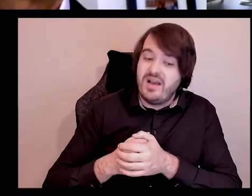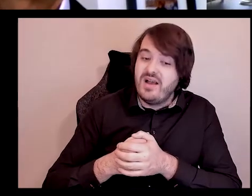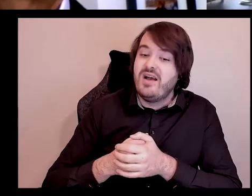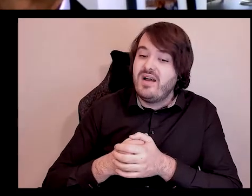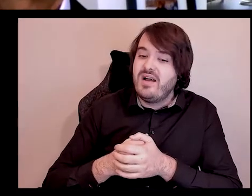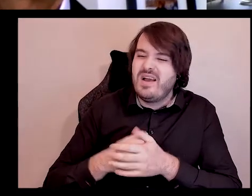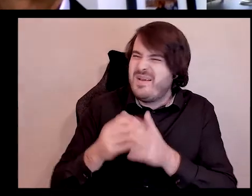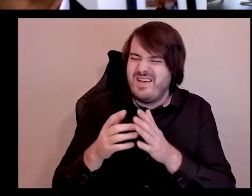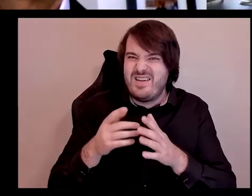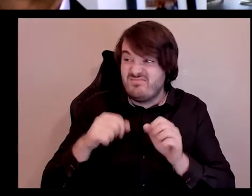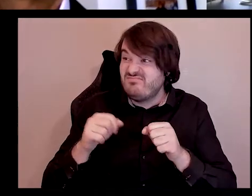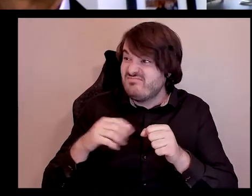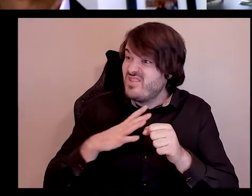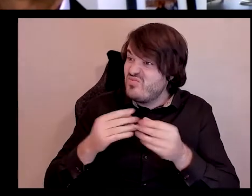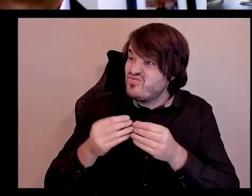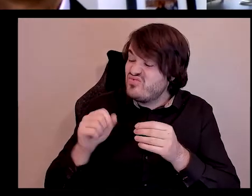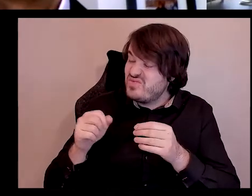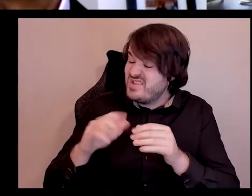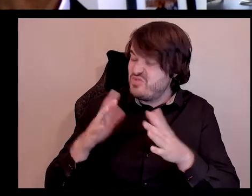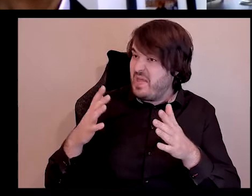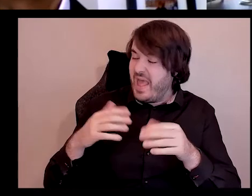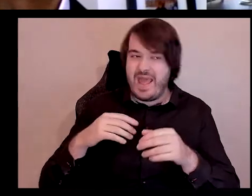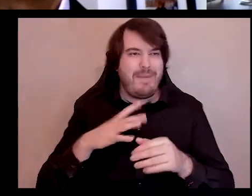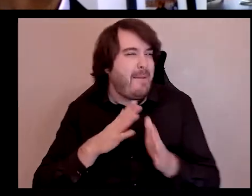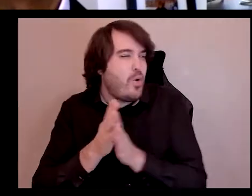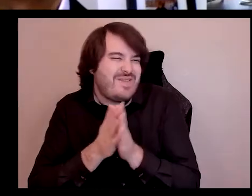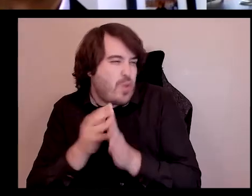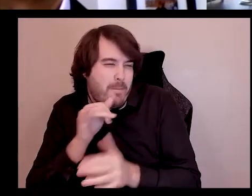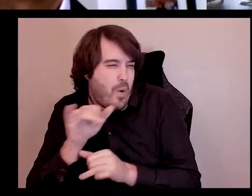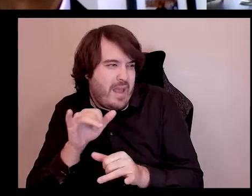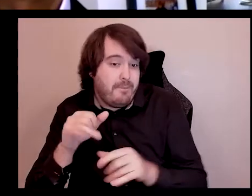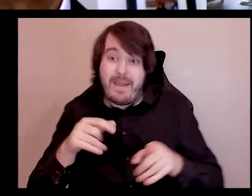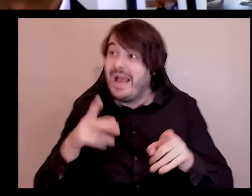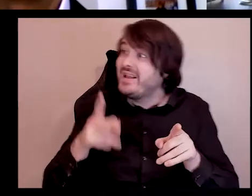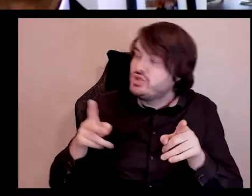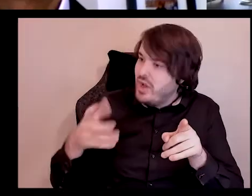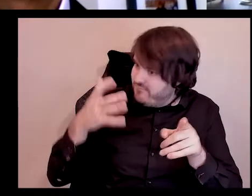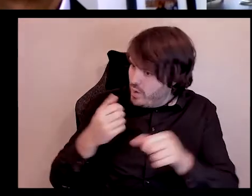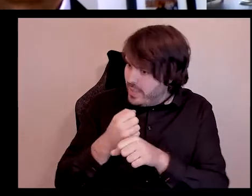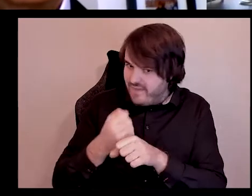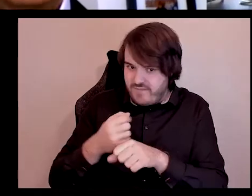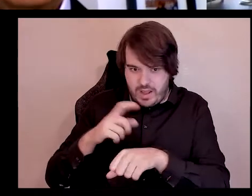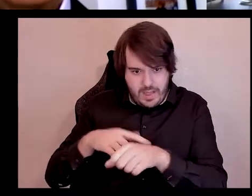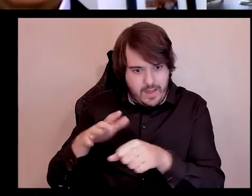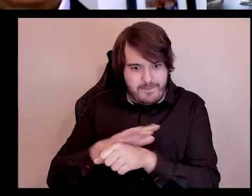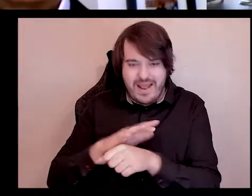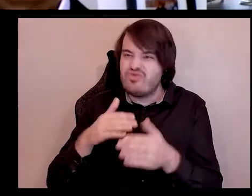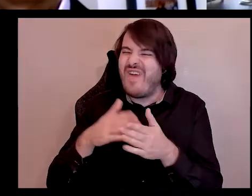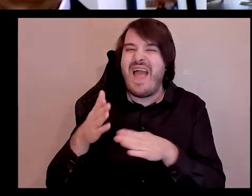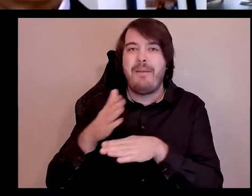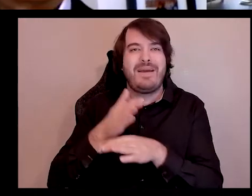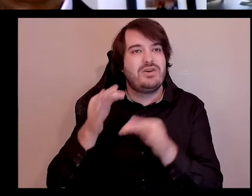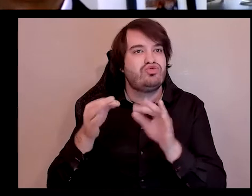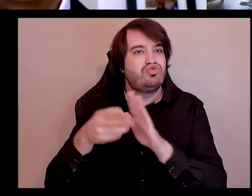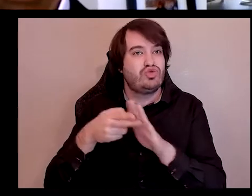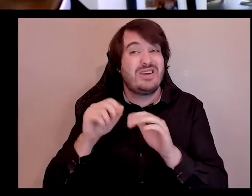disponible et j'ai envie de contribuer? Étonnamment, il y en a beaucoup. Les motivations ne doivent pas être les mêmes, par contre.